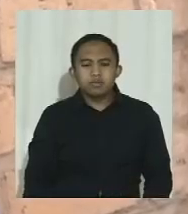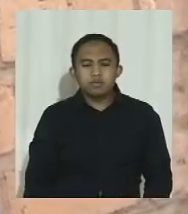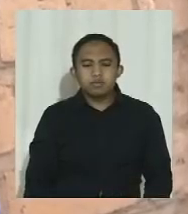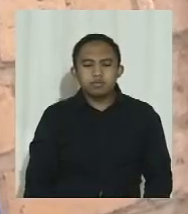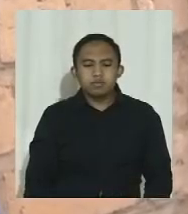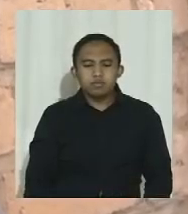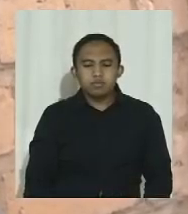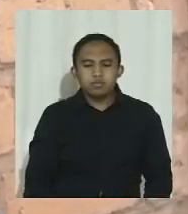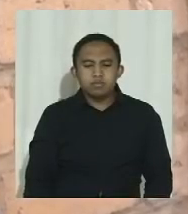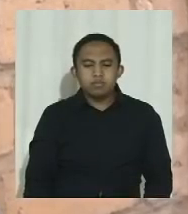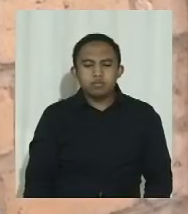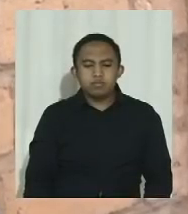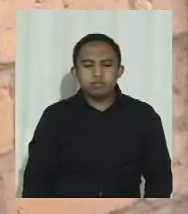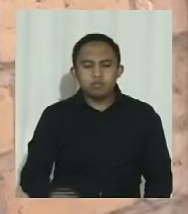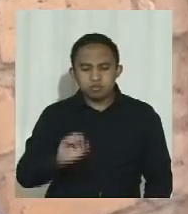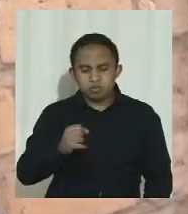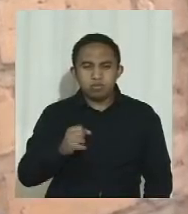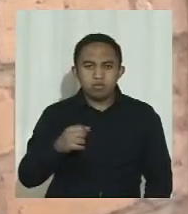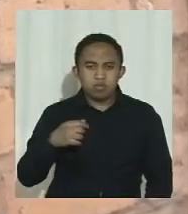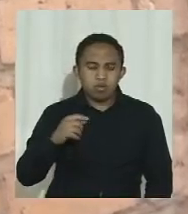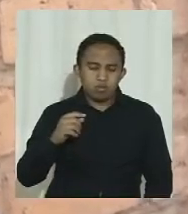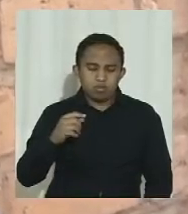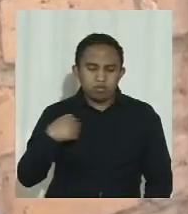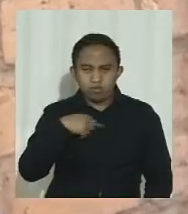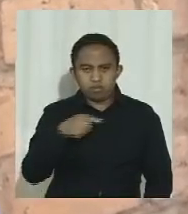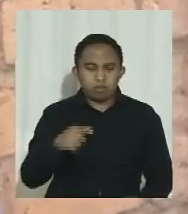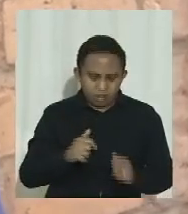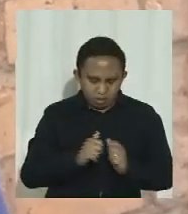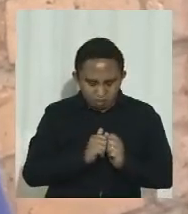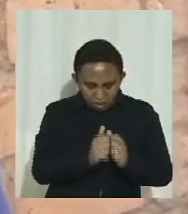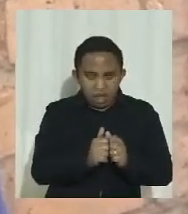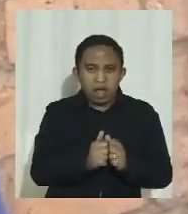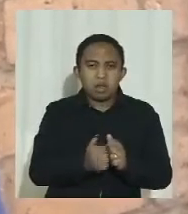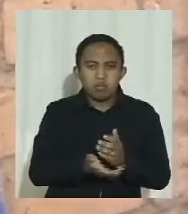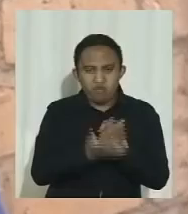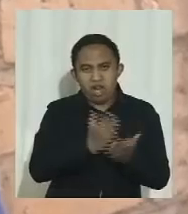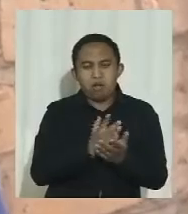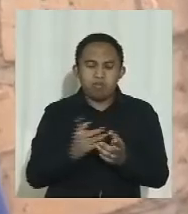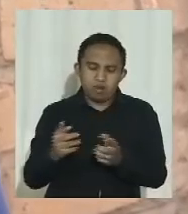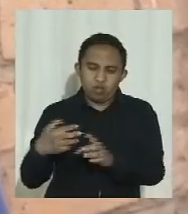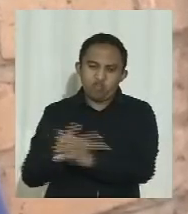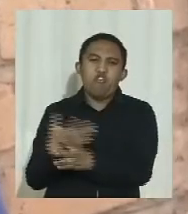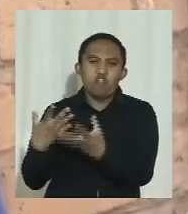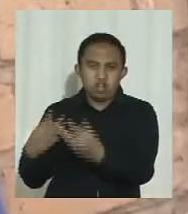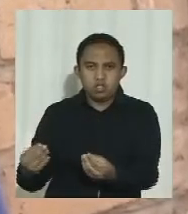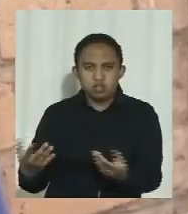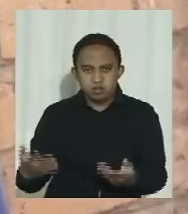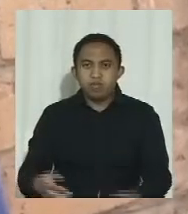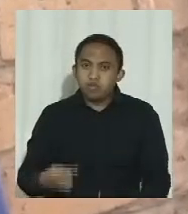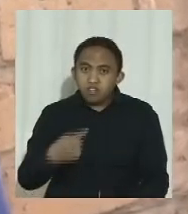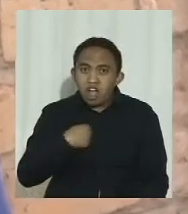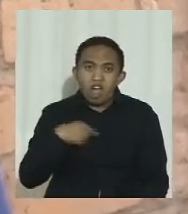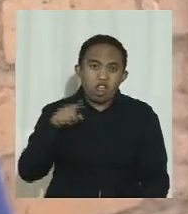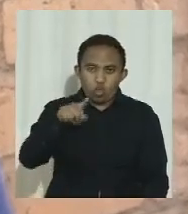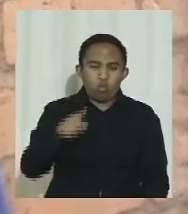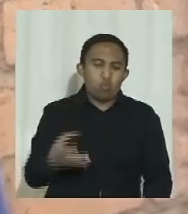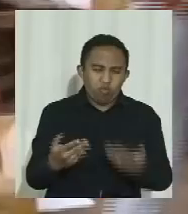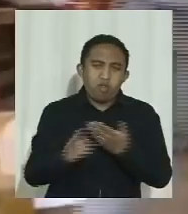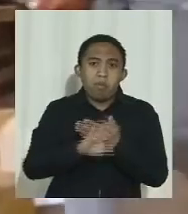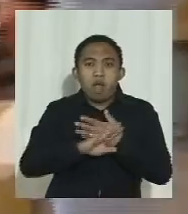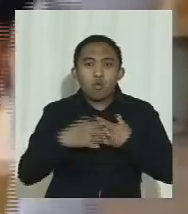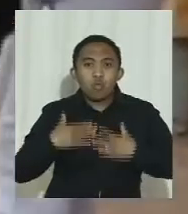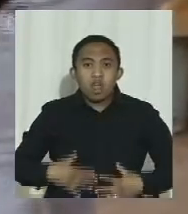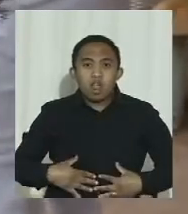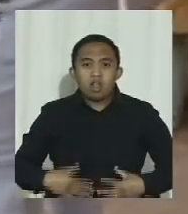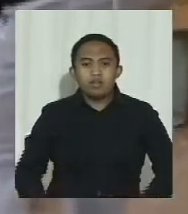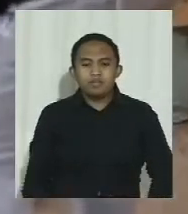tsika rehetra miaraka mandresy an'ilay izy na izana ianao dia mila miaro tena foana.